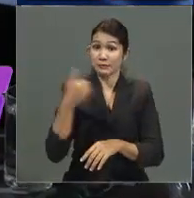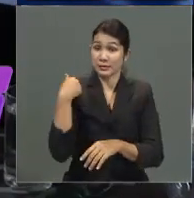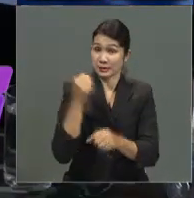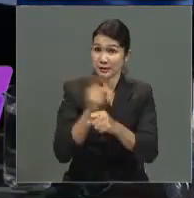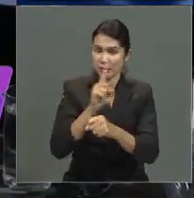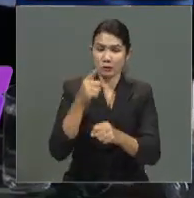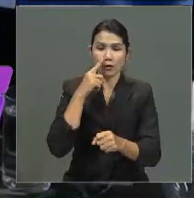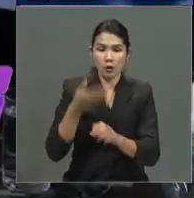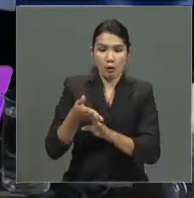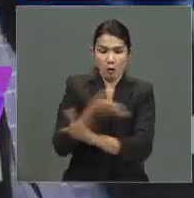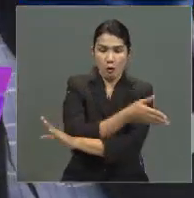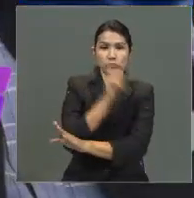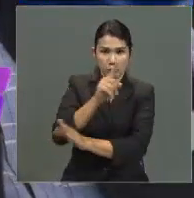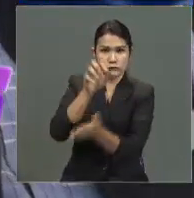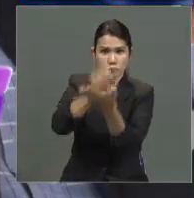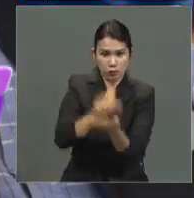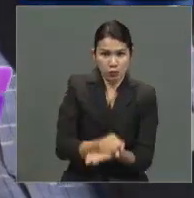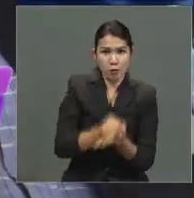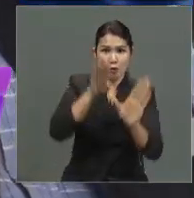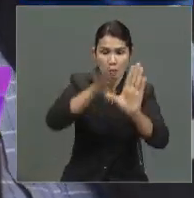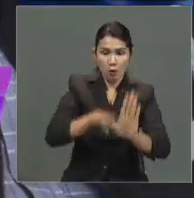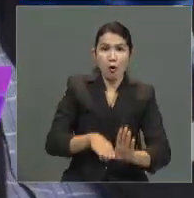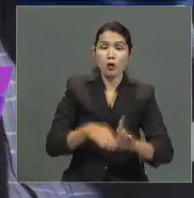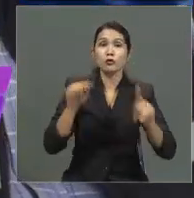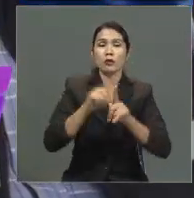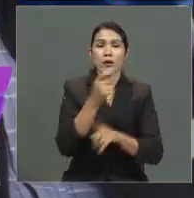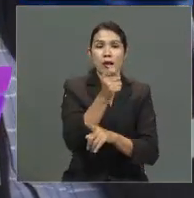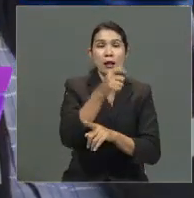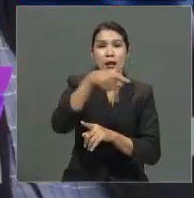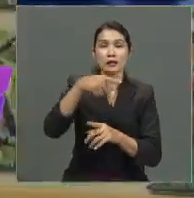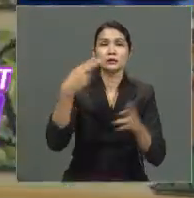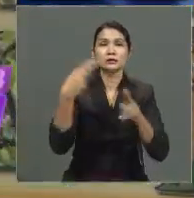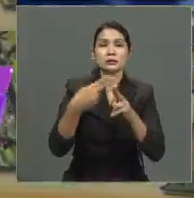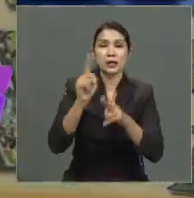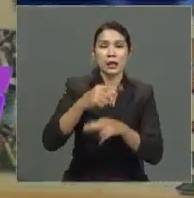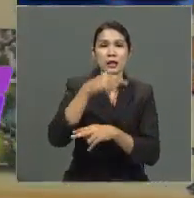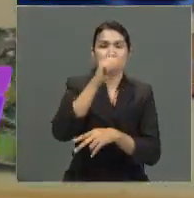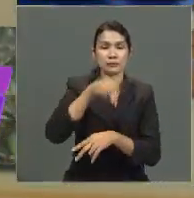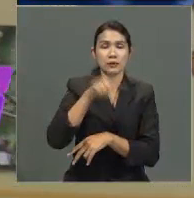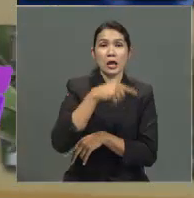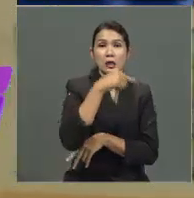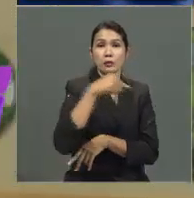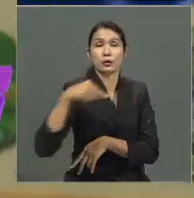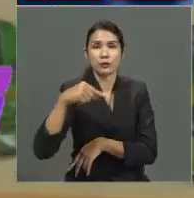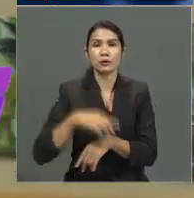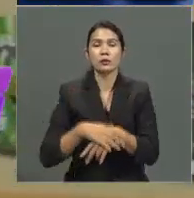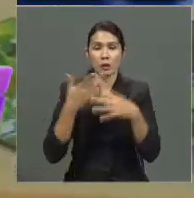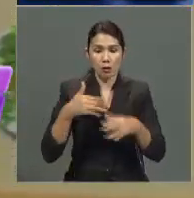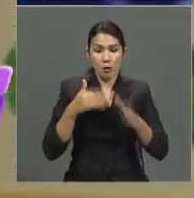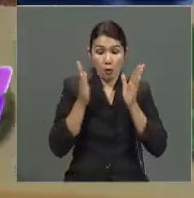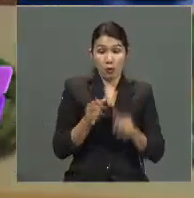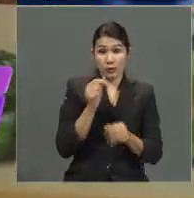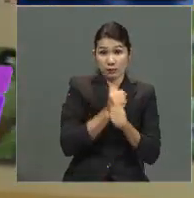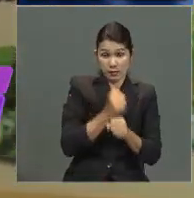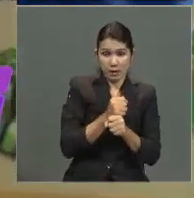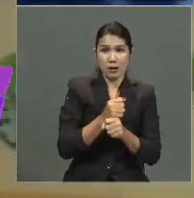ทะเบียนจองเข้าอุทยานแห่งชาติล่วงหน้าได้ผ่านแอปพลิเคชัน QQ เจ้าหน้าที่ของอุทยานแห่งชาติแล้วก็นักท่องเที่ยวจะต้องสว